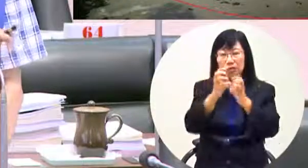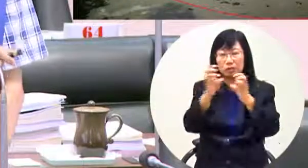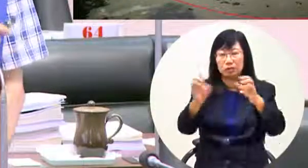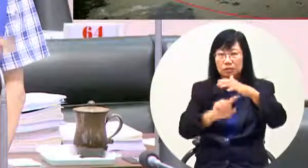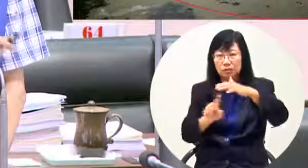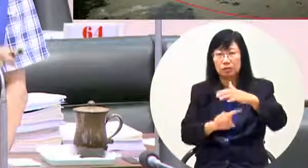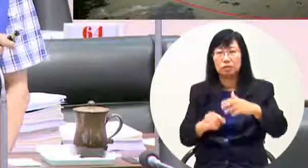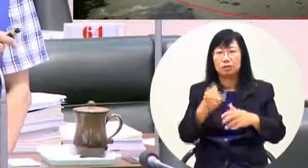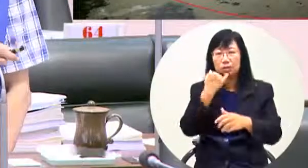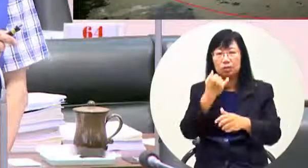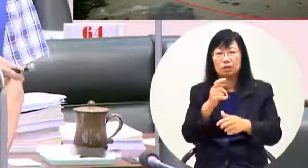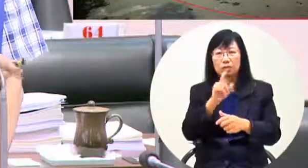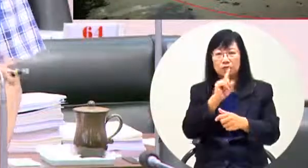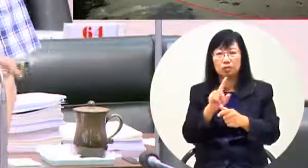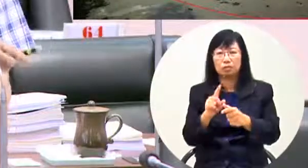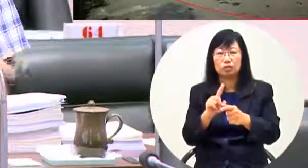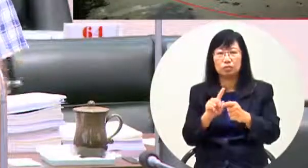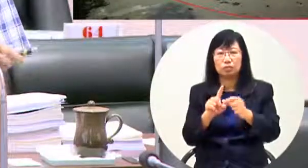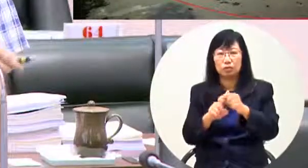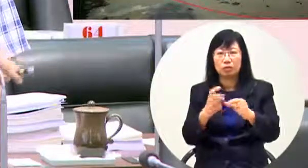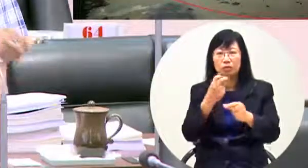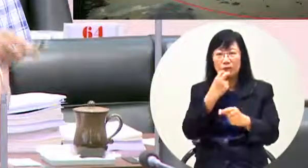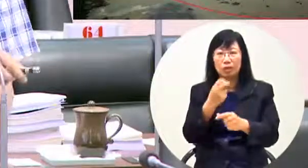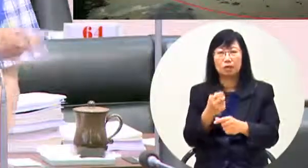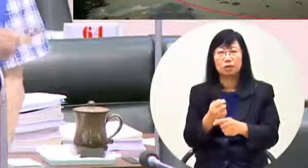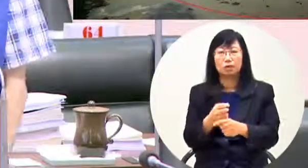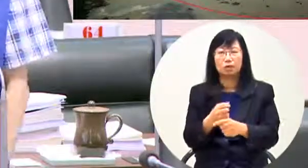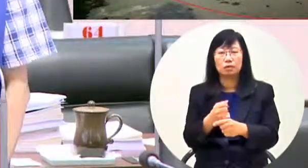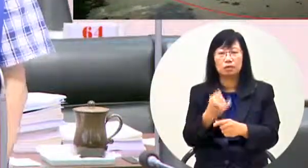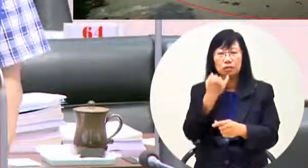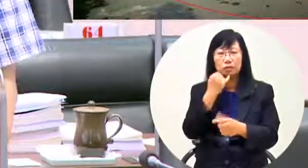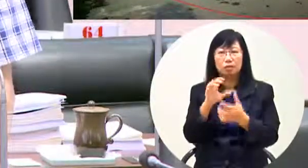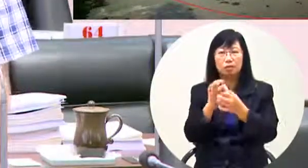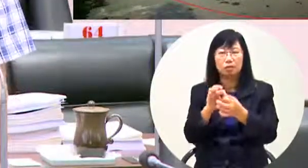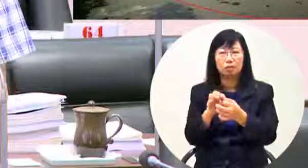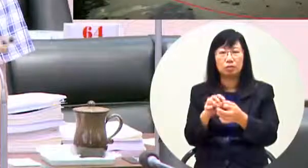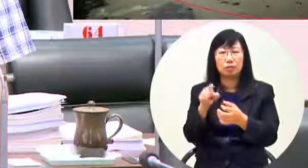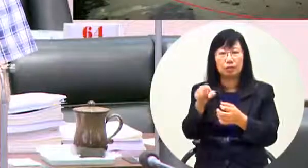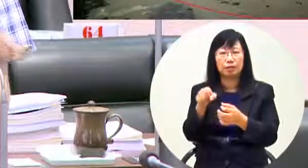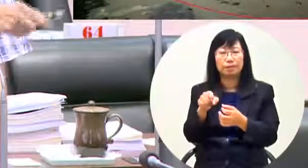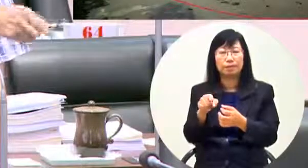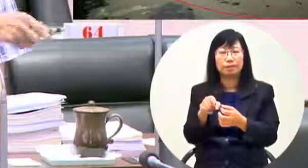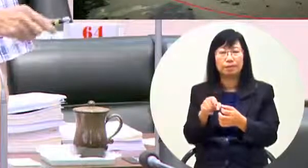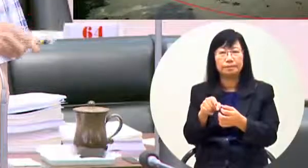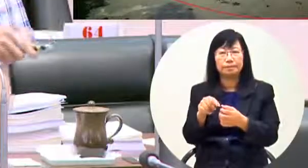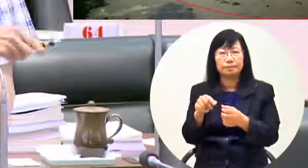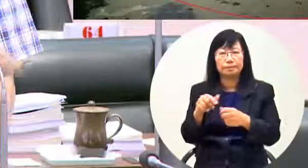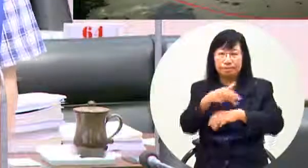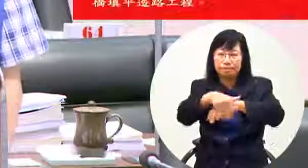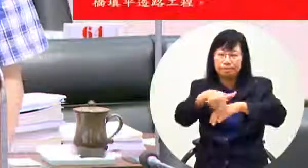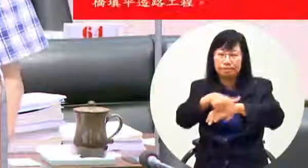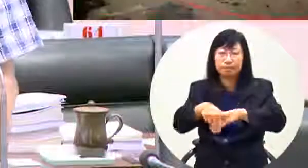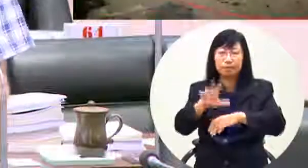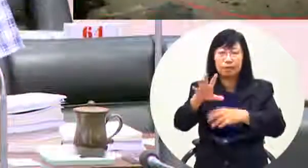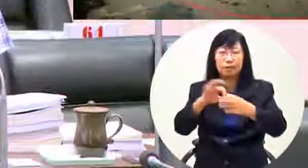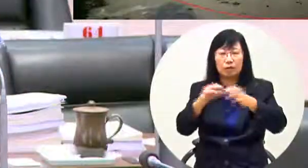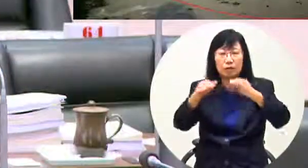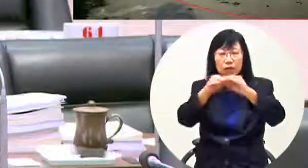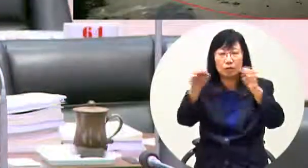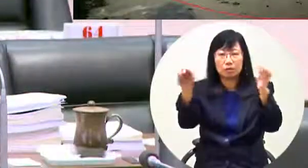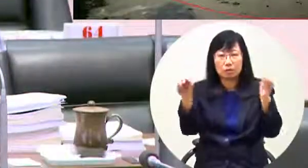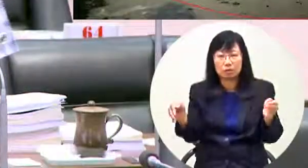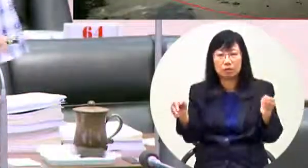要的时候，就中央相函，应该也要把它规划啊，相函排到我们的这些德民